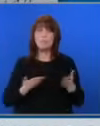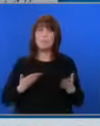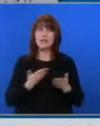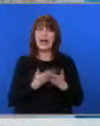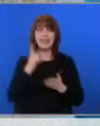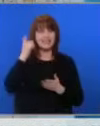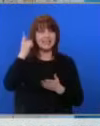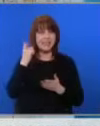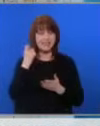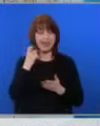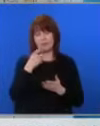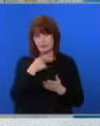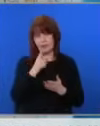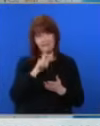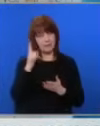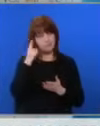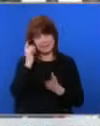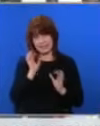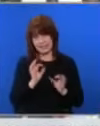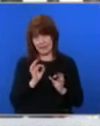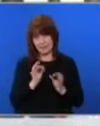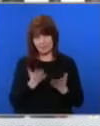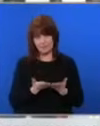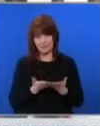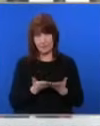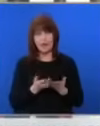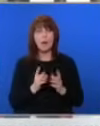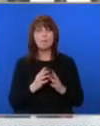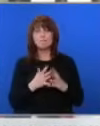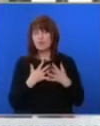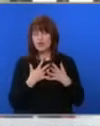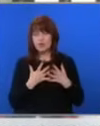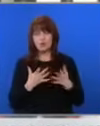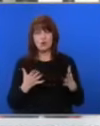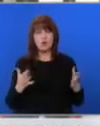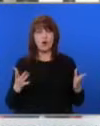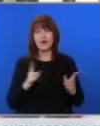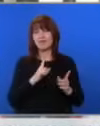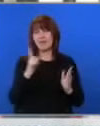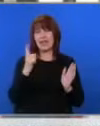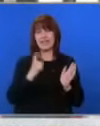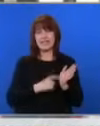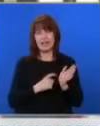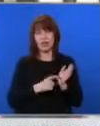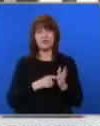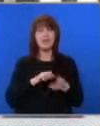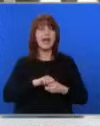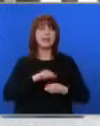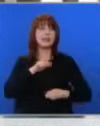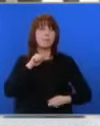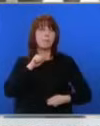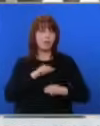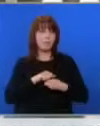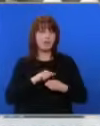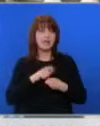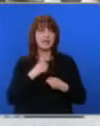сигнала доцент Стефан Дечев. Става дума за множество нелегитимни дипломи, които се държат